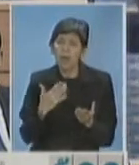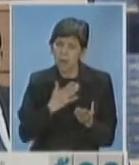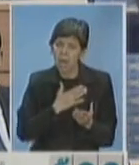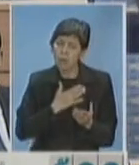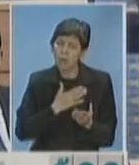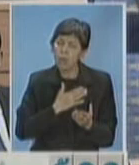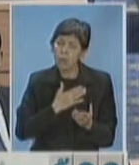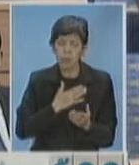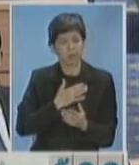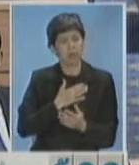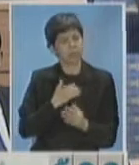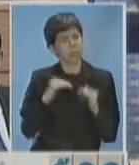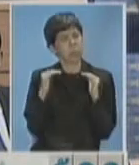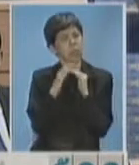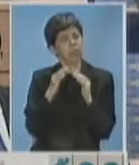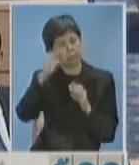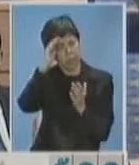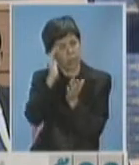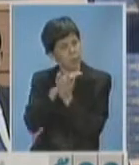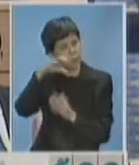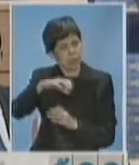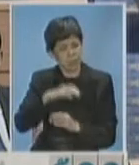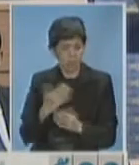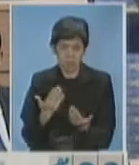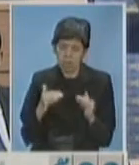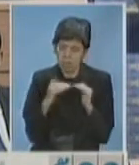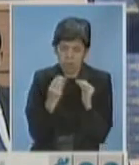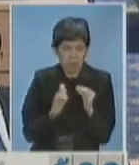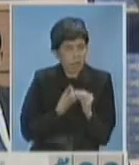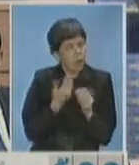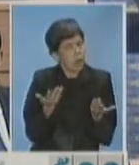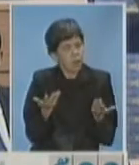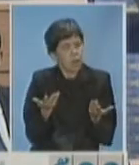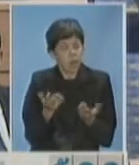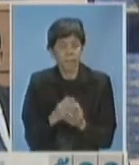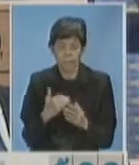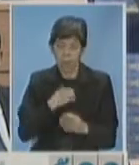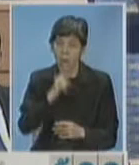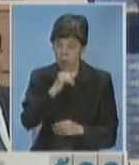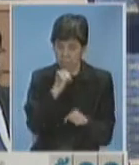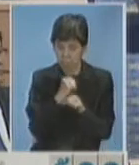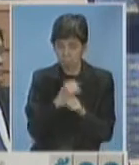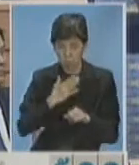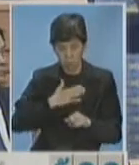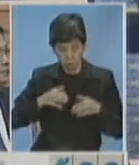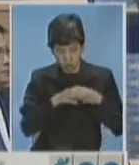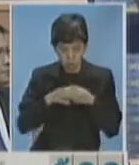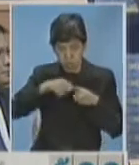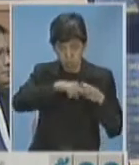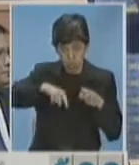ราถูกไม่เป็นธรรมจากหน่วยงานของรัฐคือกรมสอบสวนคดีพิเศษมาแจ้งข้อกล่าวหาพวกเราว่